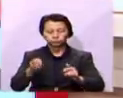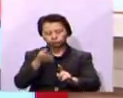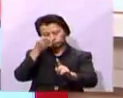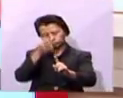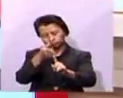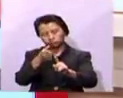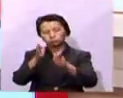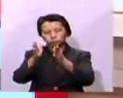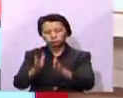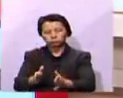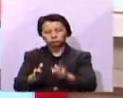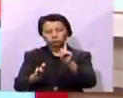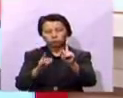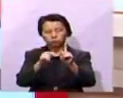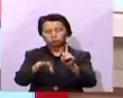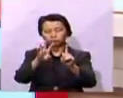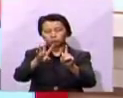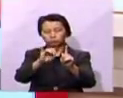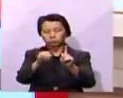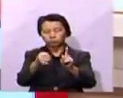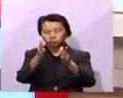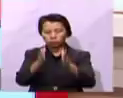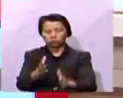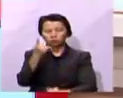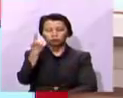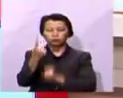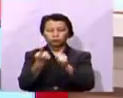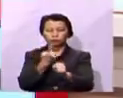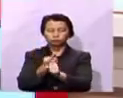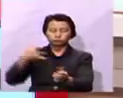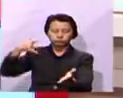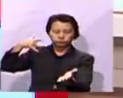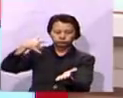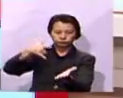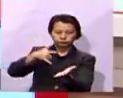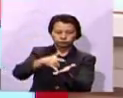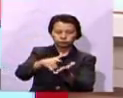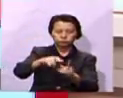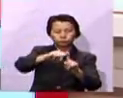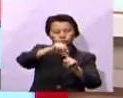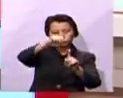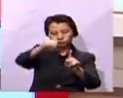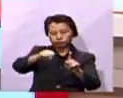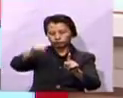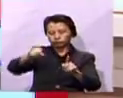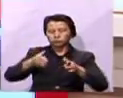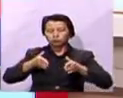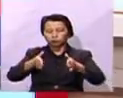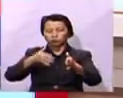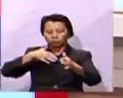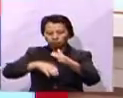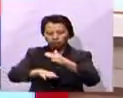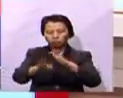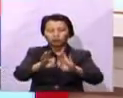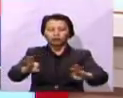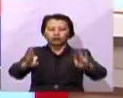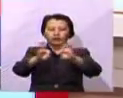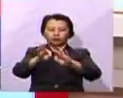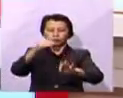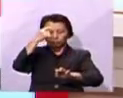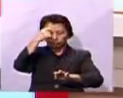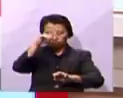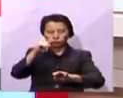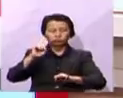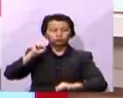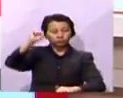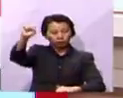Menyasarkan penumpang hingga 1.4 juta orang setahun, lapangan terbang Sandakan bakal menjadi satu lagi laluan masuk utama kepada negeri di bawah